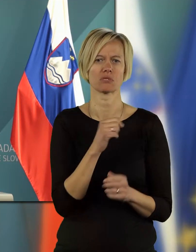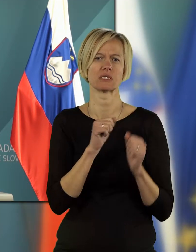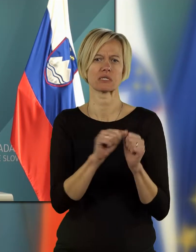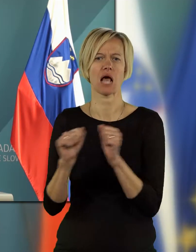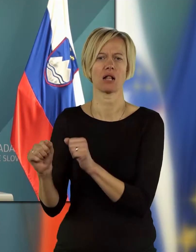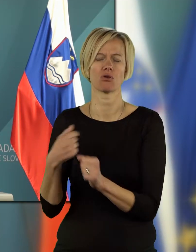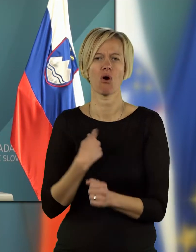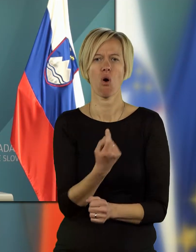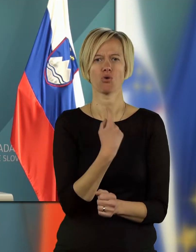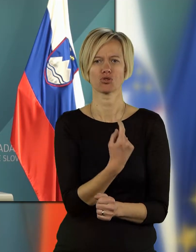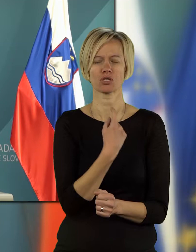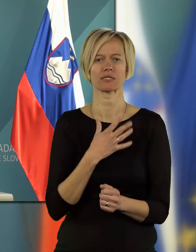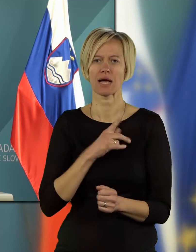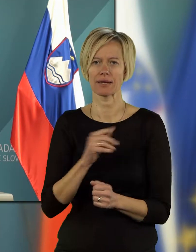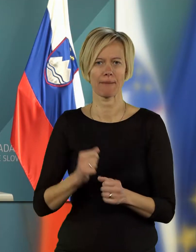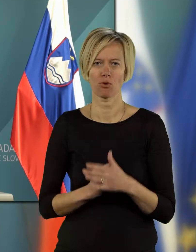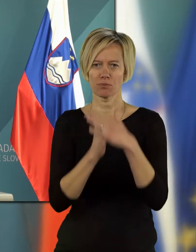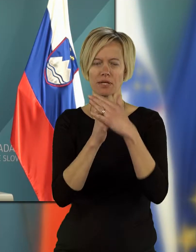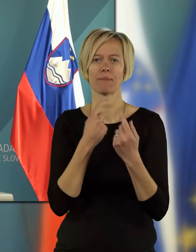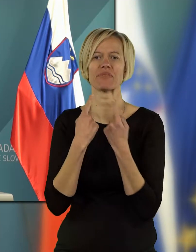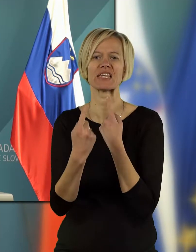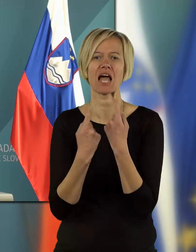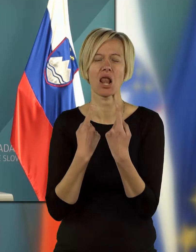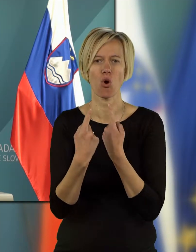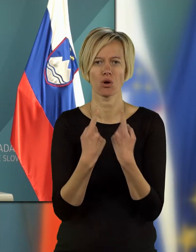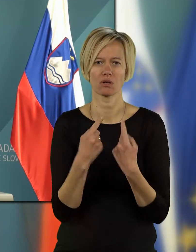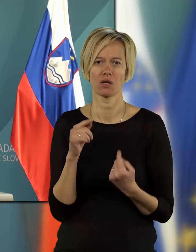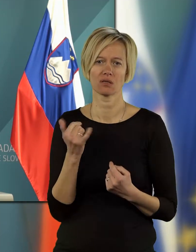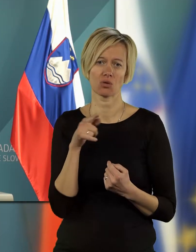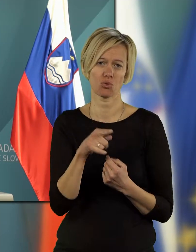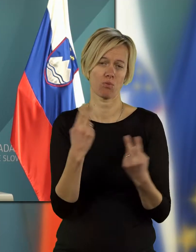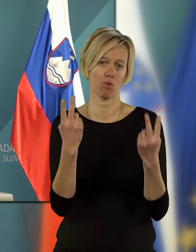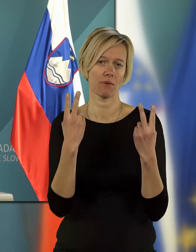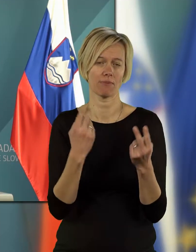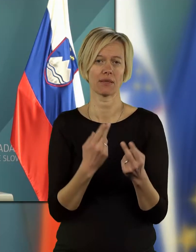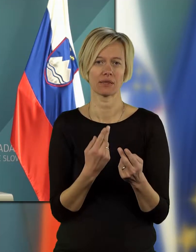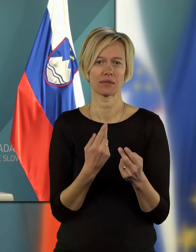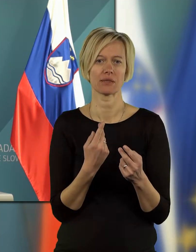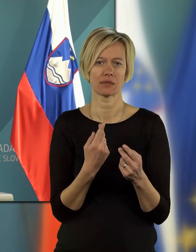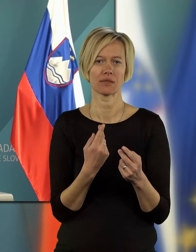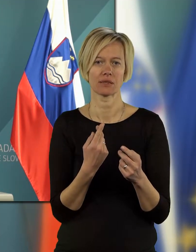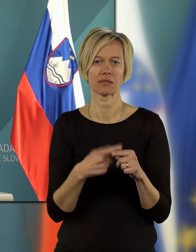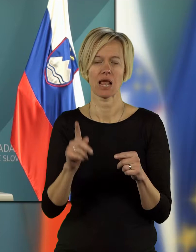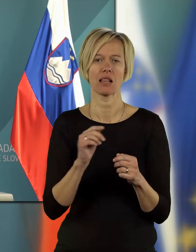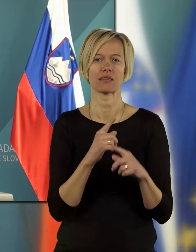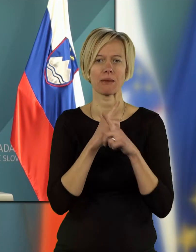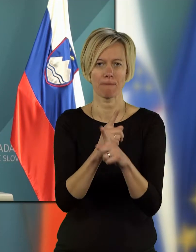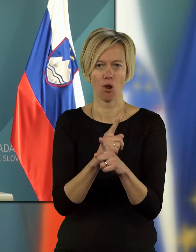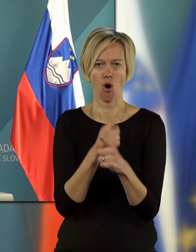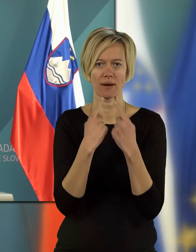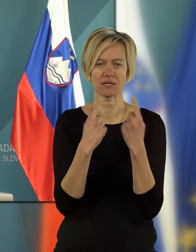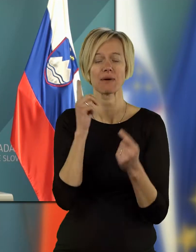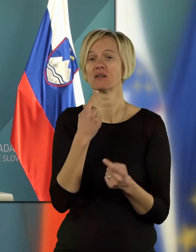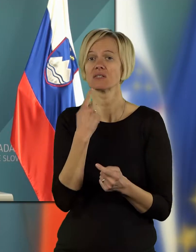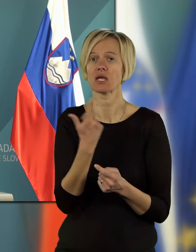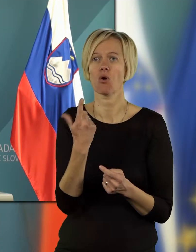mi stalno učitali, zakaj ne podpiram dialoga, da je to pomemben del diplomacije, vendar z